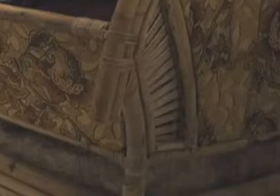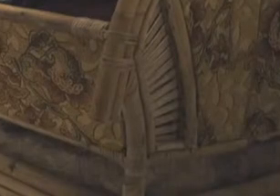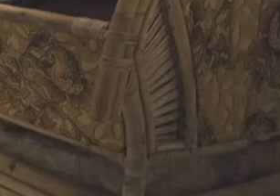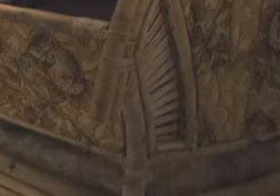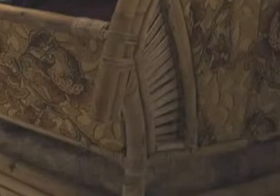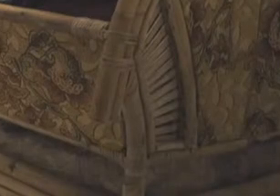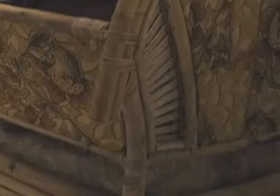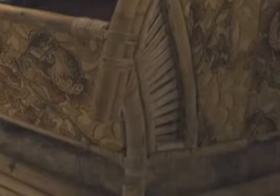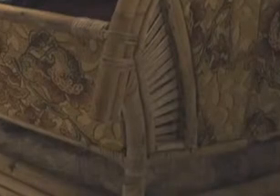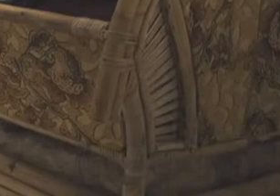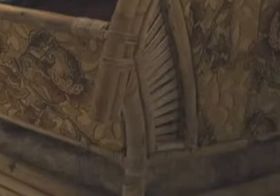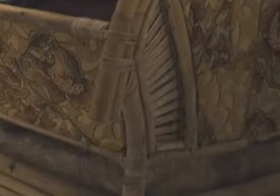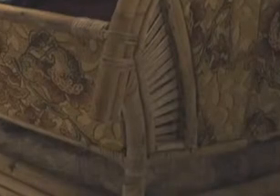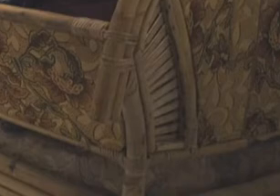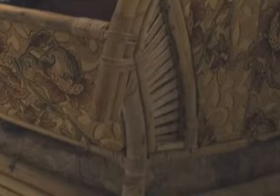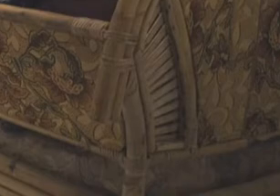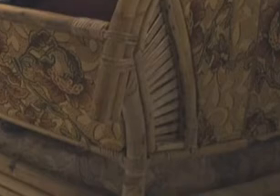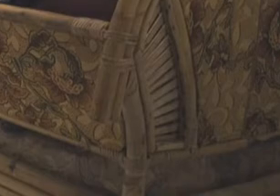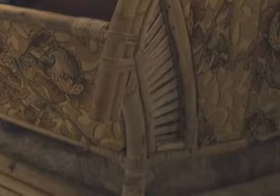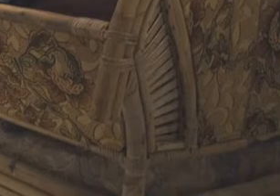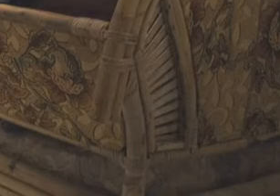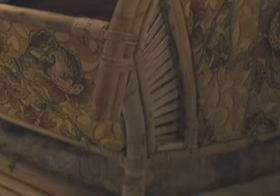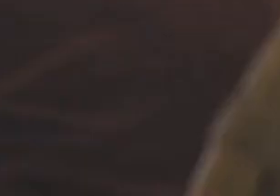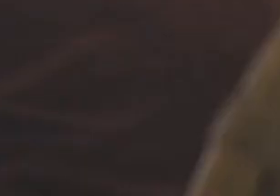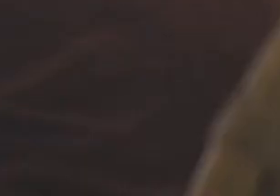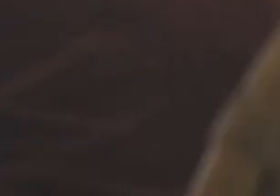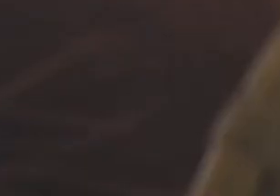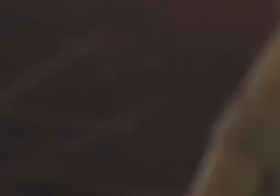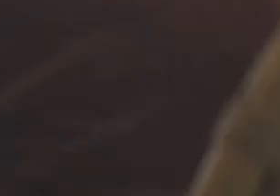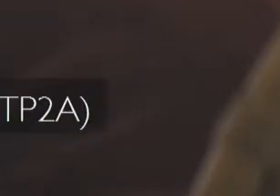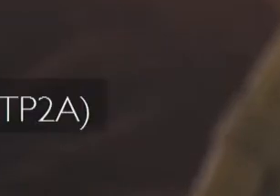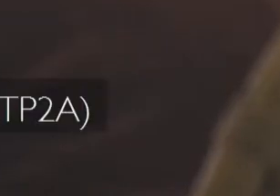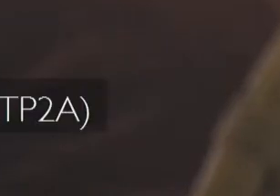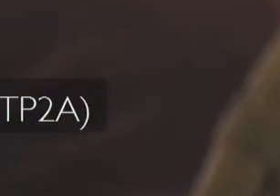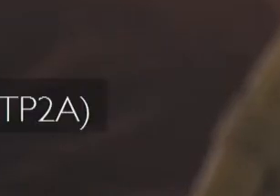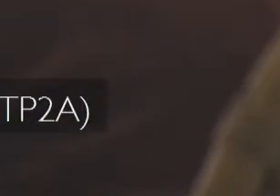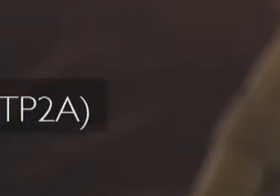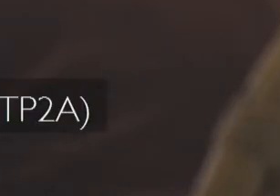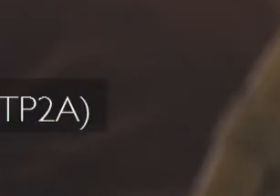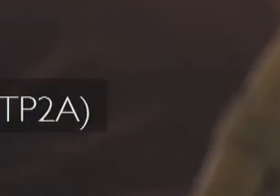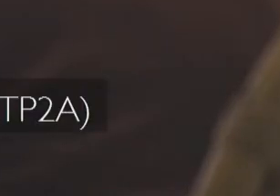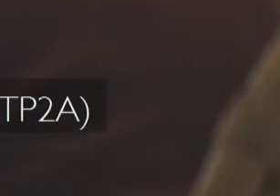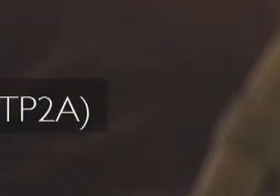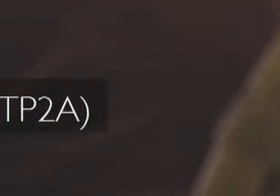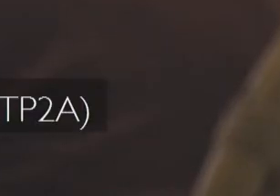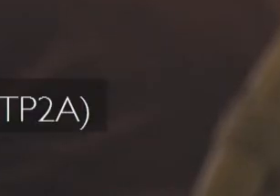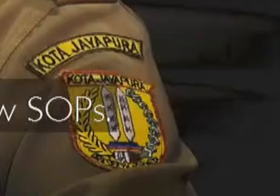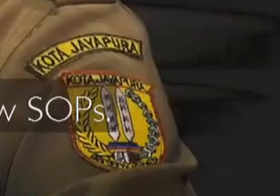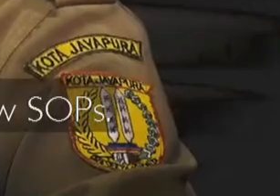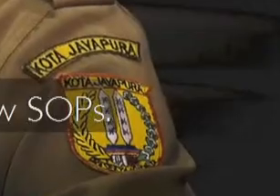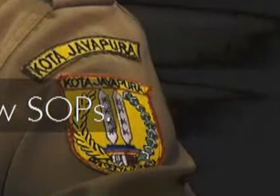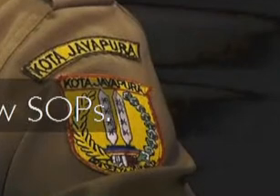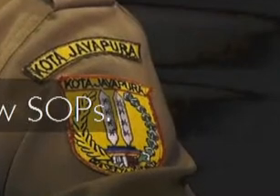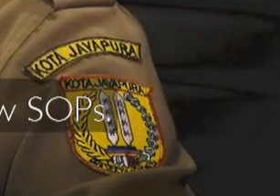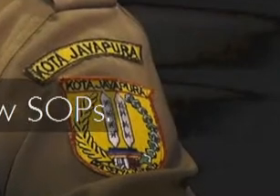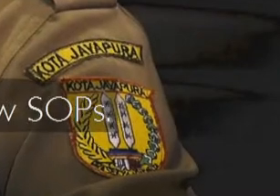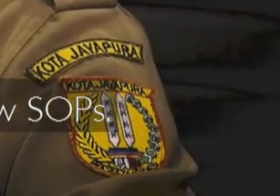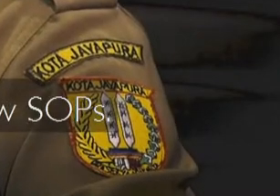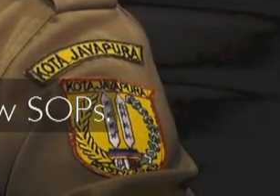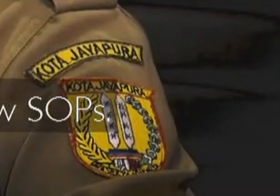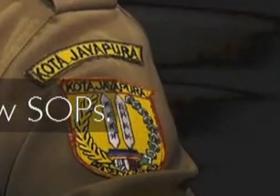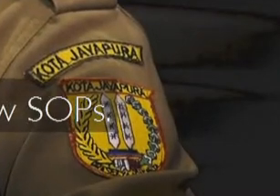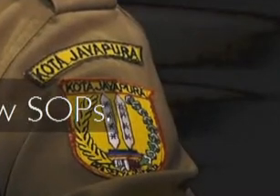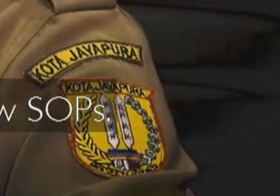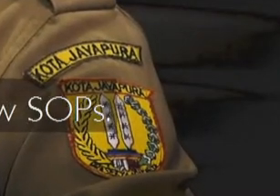Perubahan yang terjadi ketika kehadiran USAID bersama kami di pusat pelayanan terpadu itu, kami didorong,